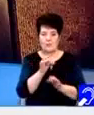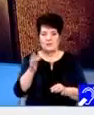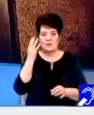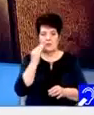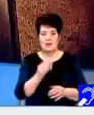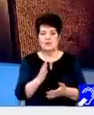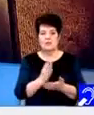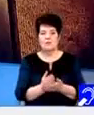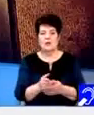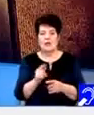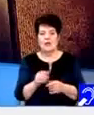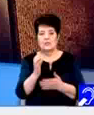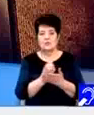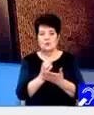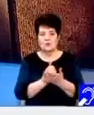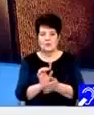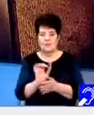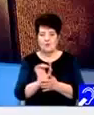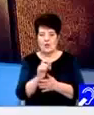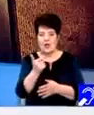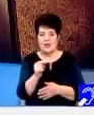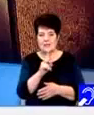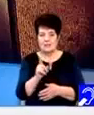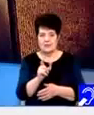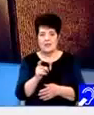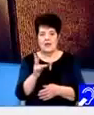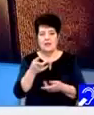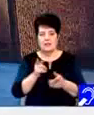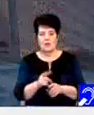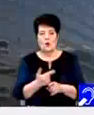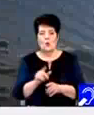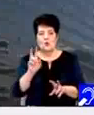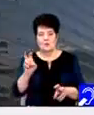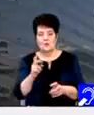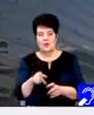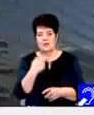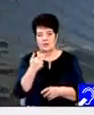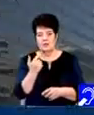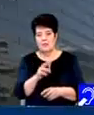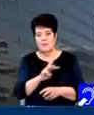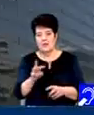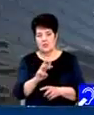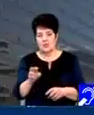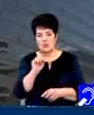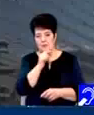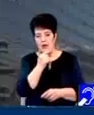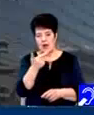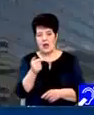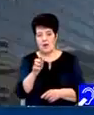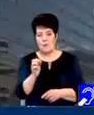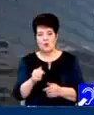Moldova prin diversificarea surselor de furnizare a gazelor naturale a fost unul dintre subiectele abordate de ministrul economiei Kiril Gaburici